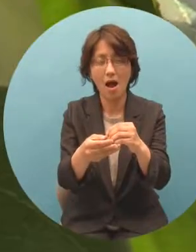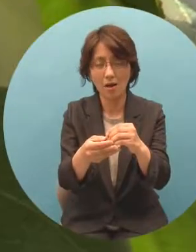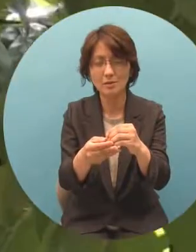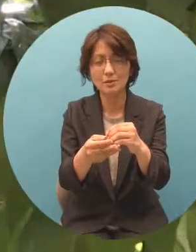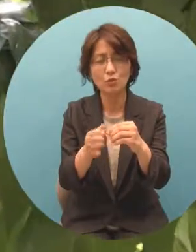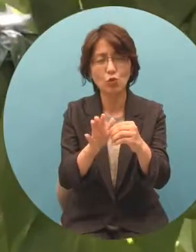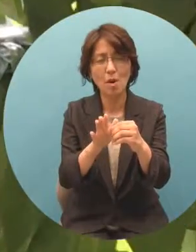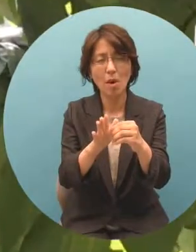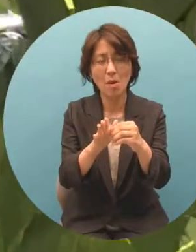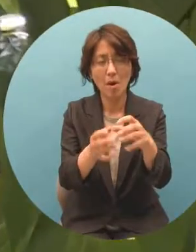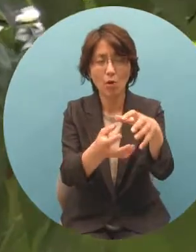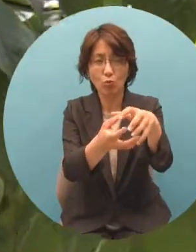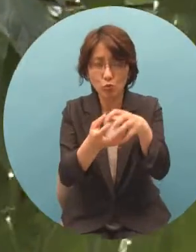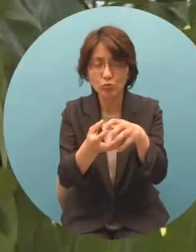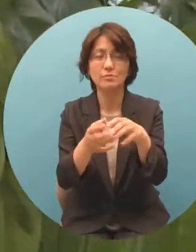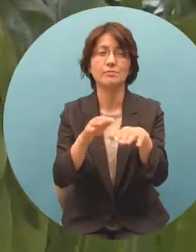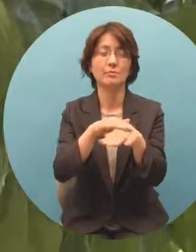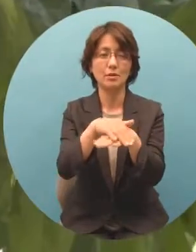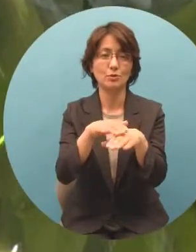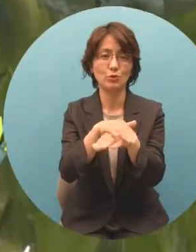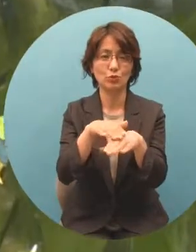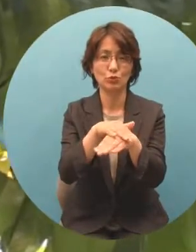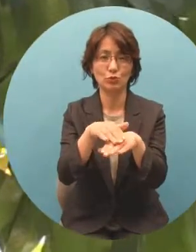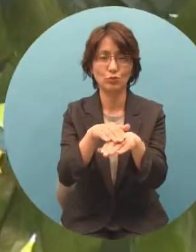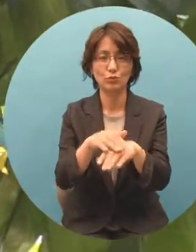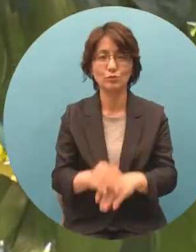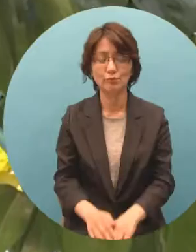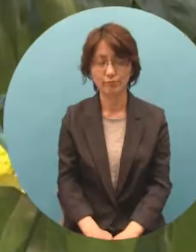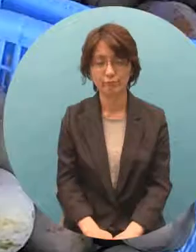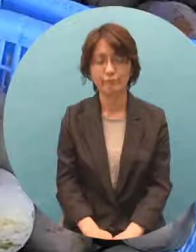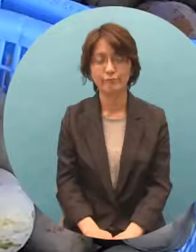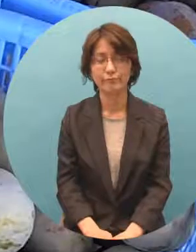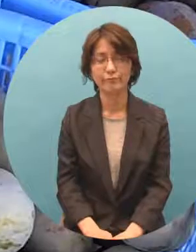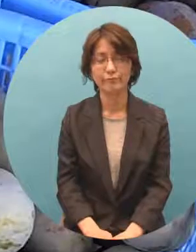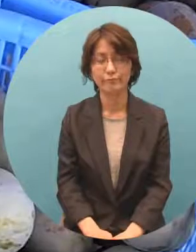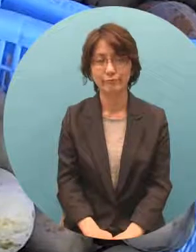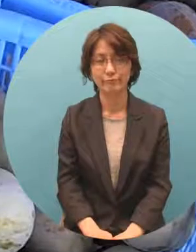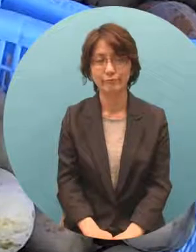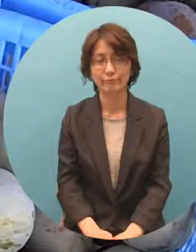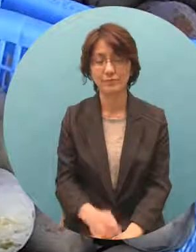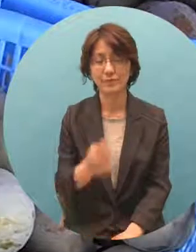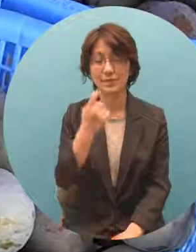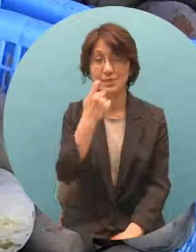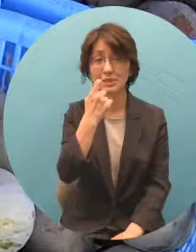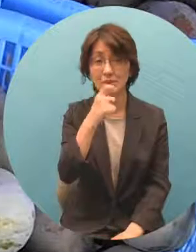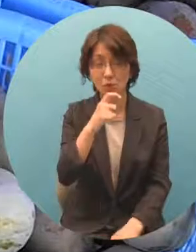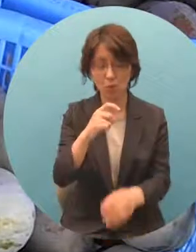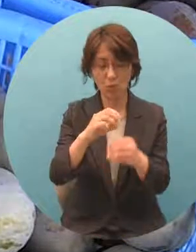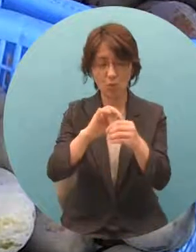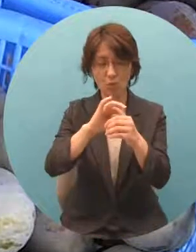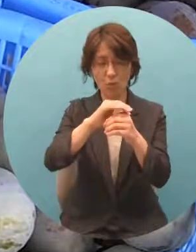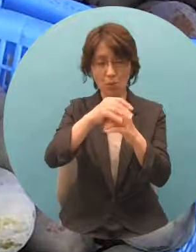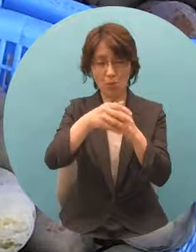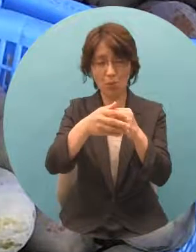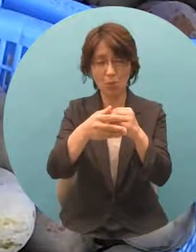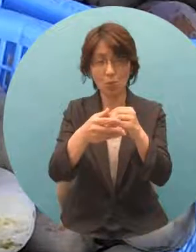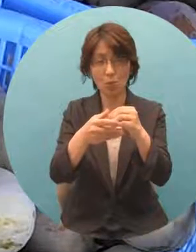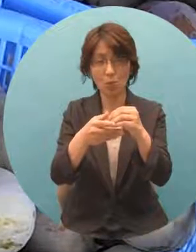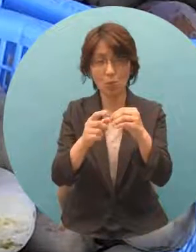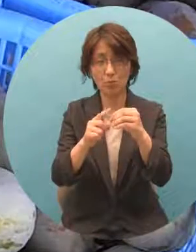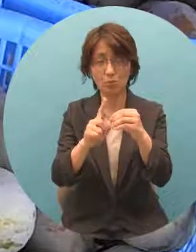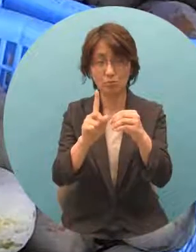つけたまま収穫することが大切だということです。 プラムはですね、木になっている時に